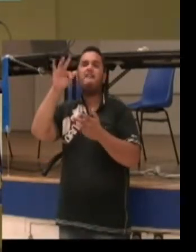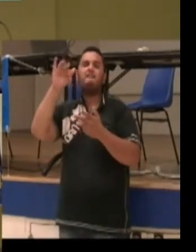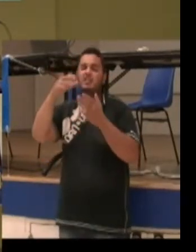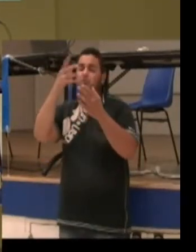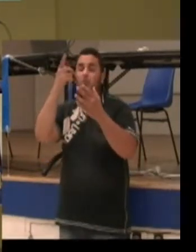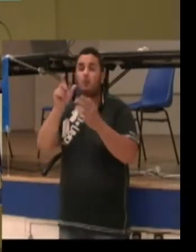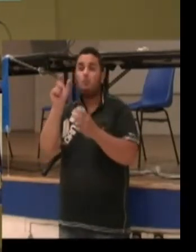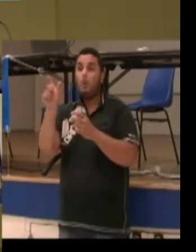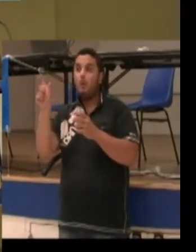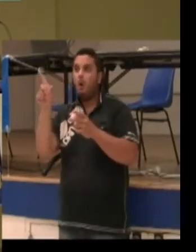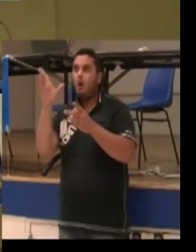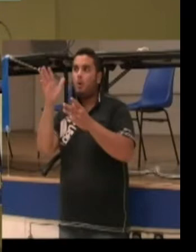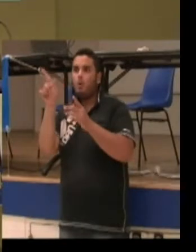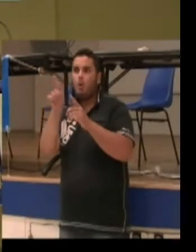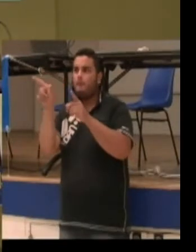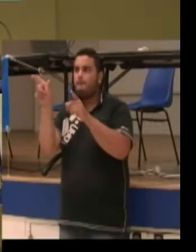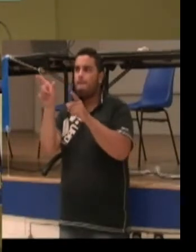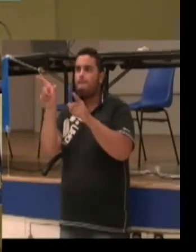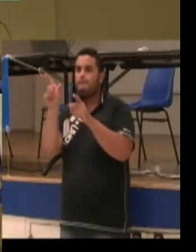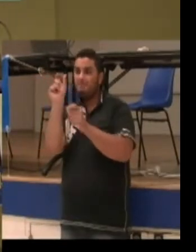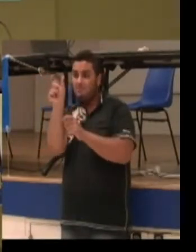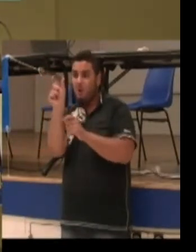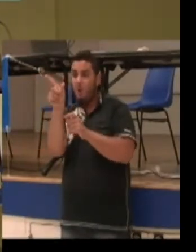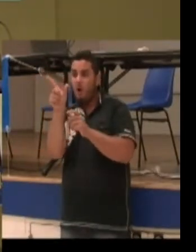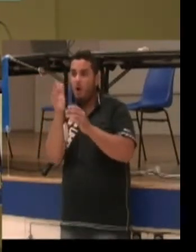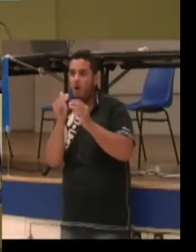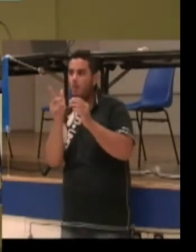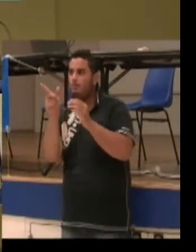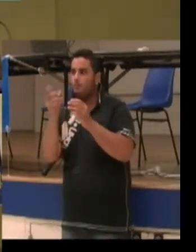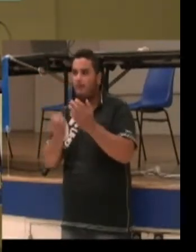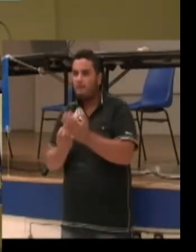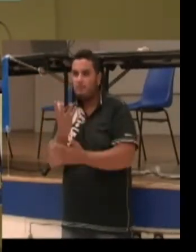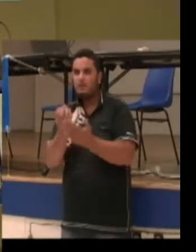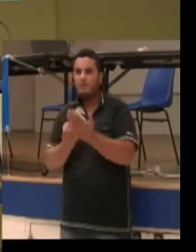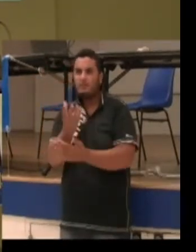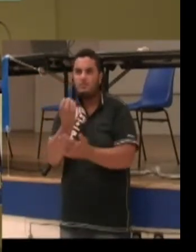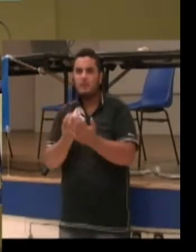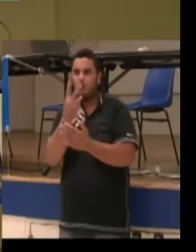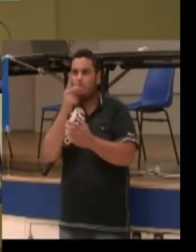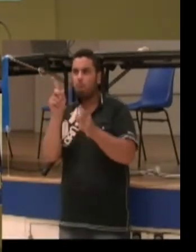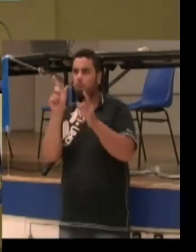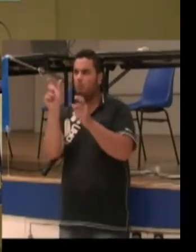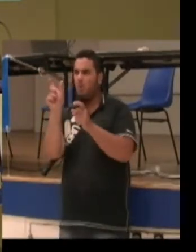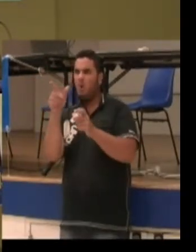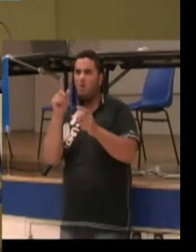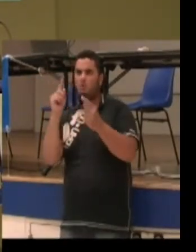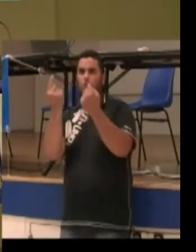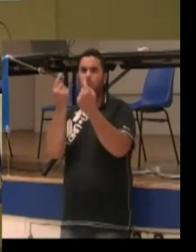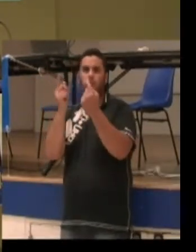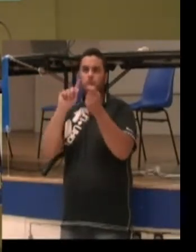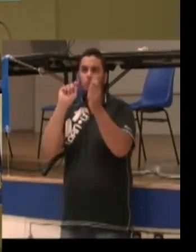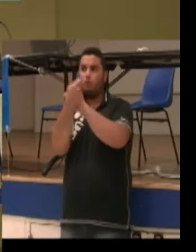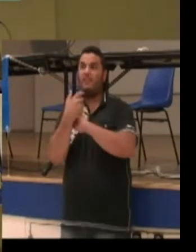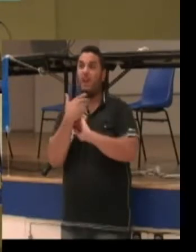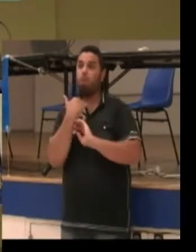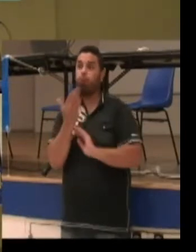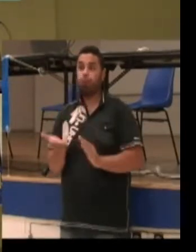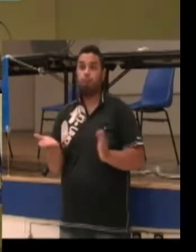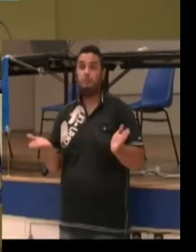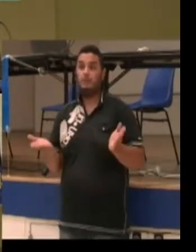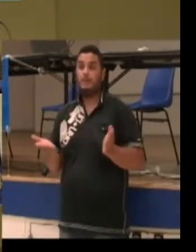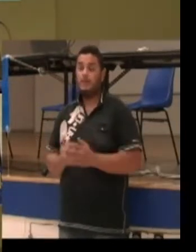pas ces termes-là. N'utilisez pas les mêmes termes que eux. Okay? C'est ce que nous dit Allah subhanahu wa ta'ala, ça c'est à travers le Coran.